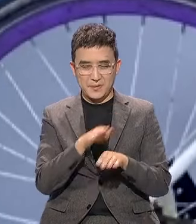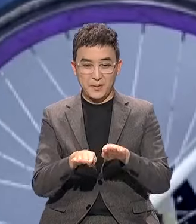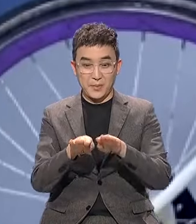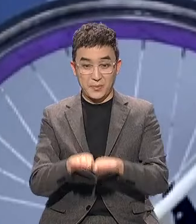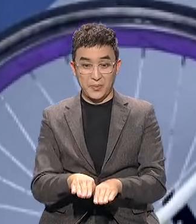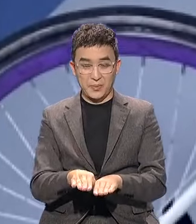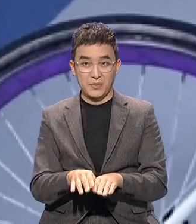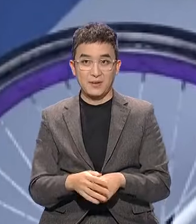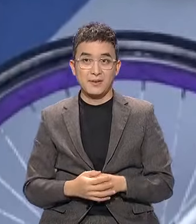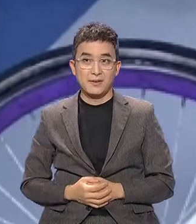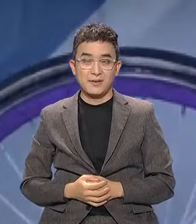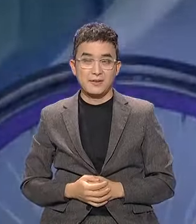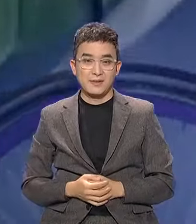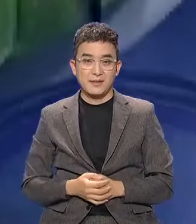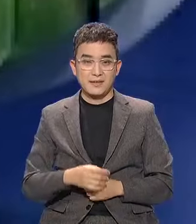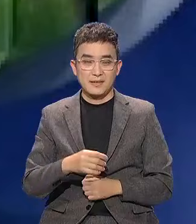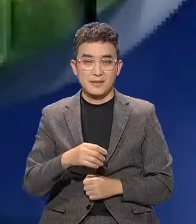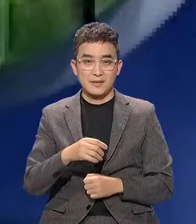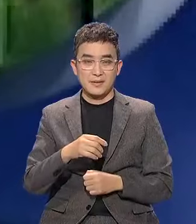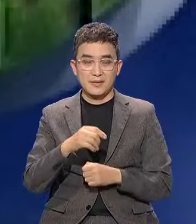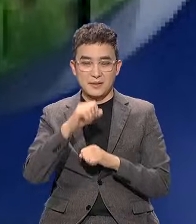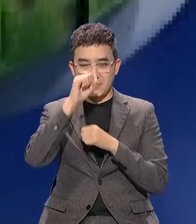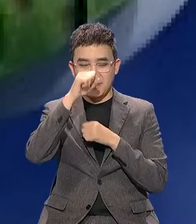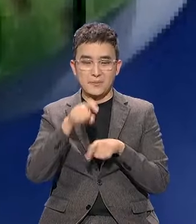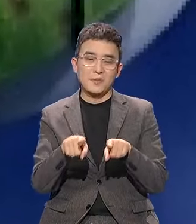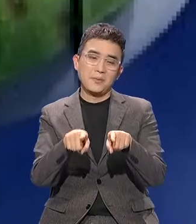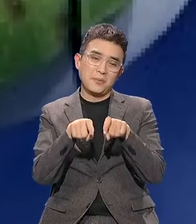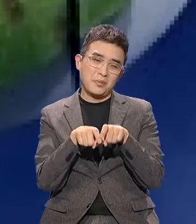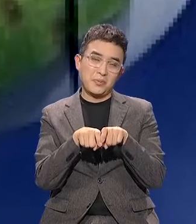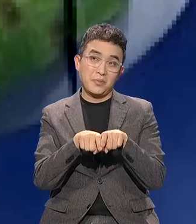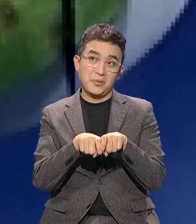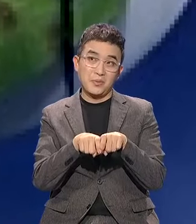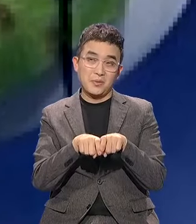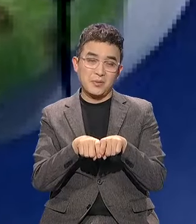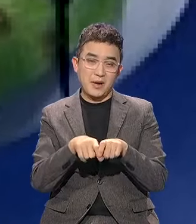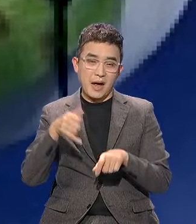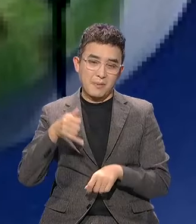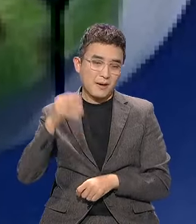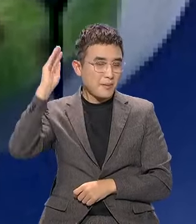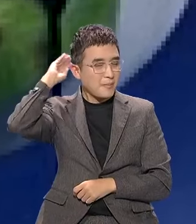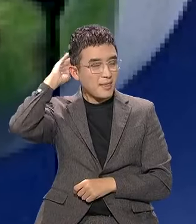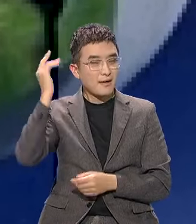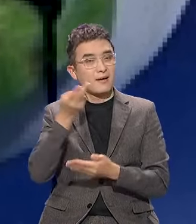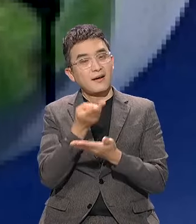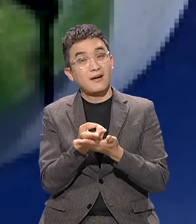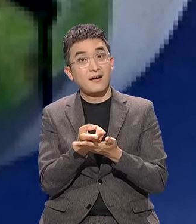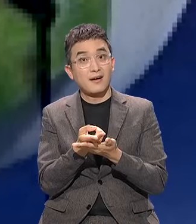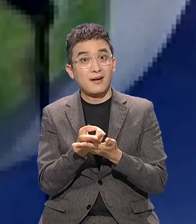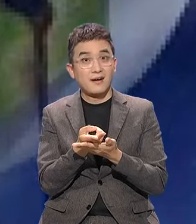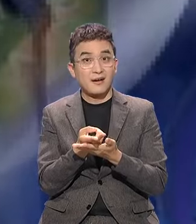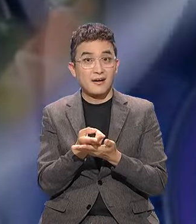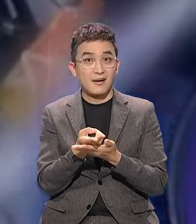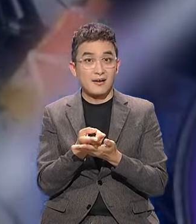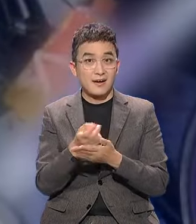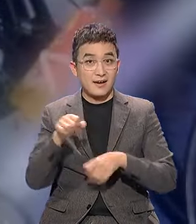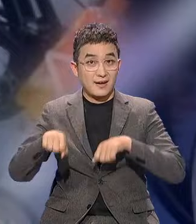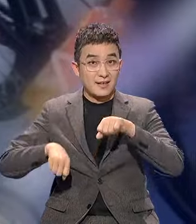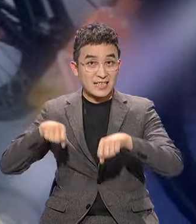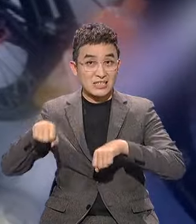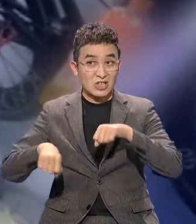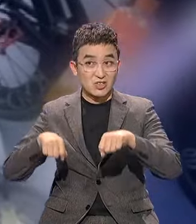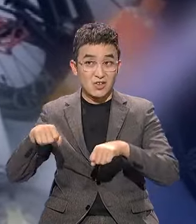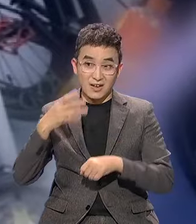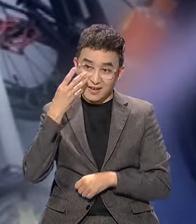또 이렇게 올리고 누워 가방을 베게 삼아서 자 그 옆에는 어 지금 아까 지나가는데요 타고 온 걸로 추정되는